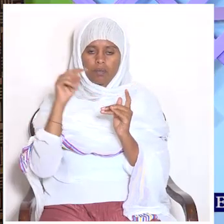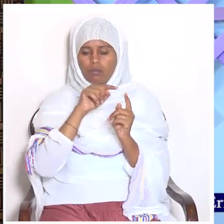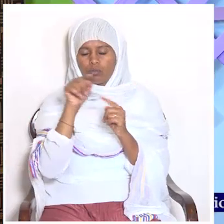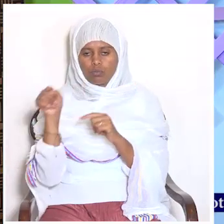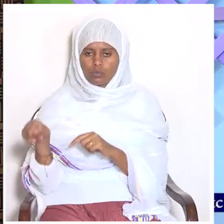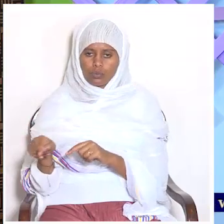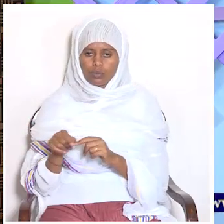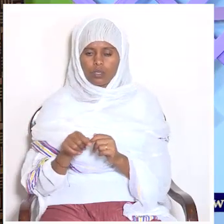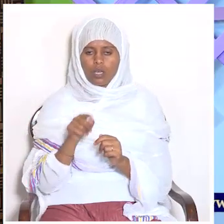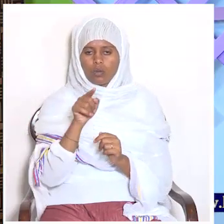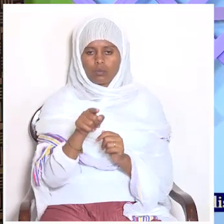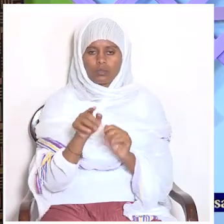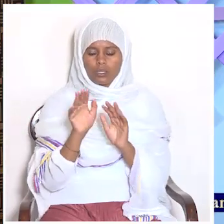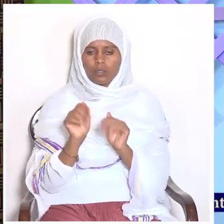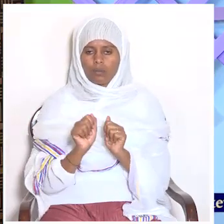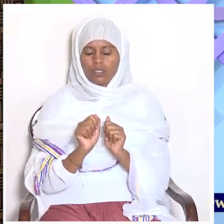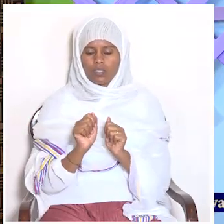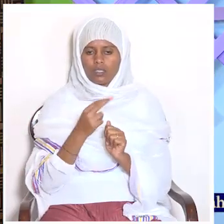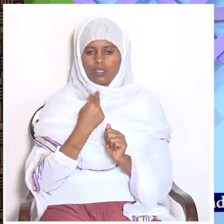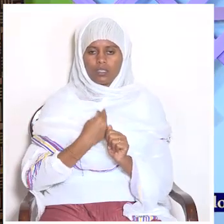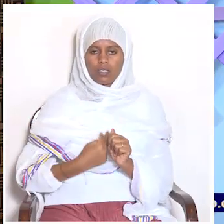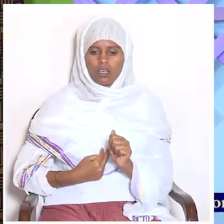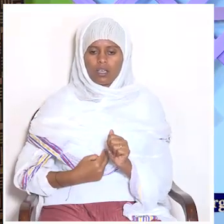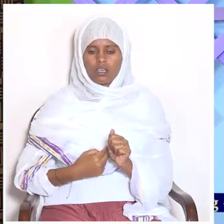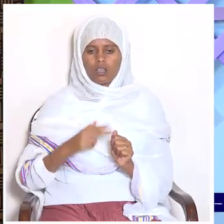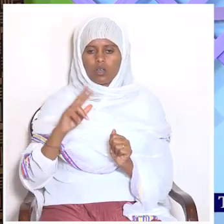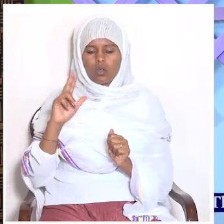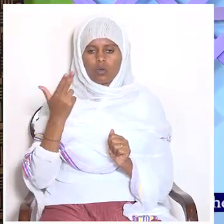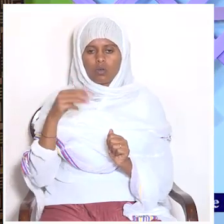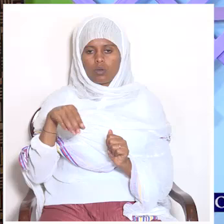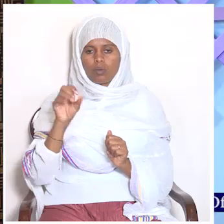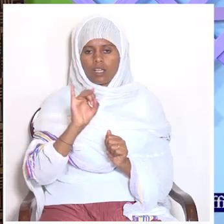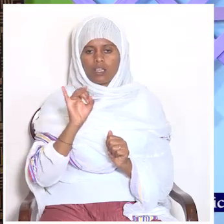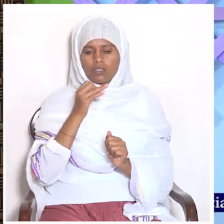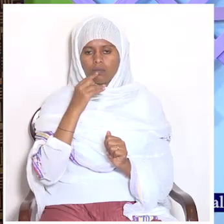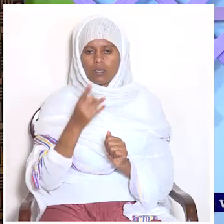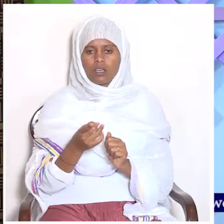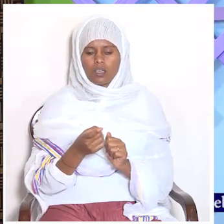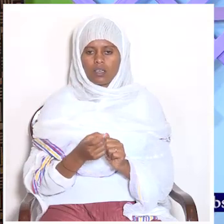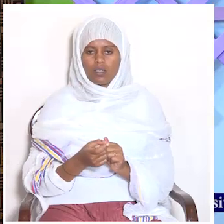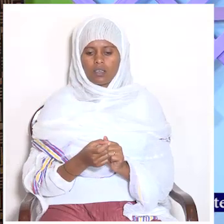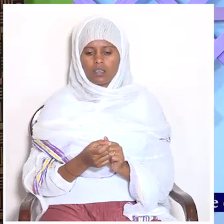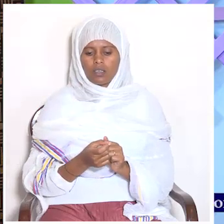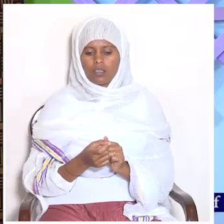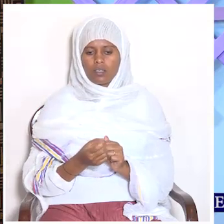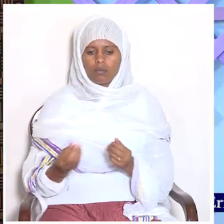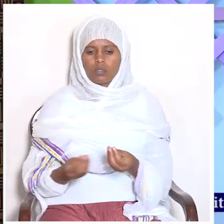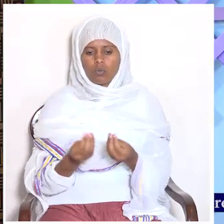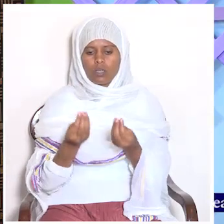ኣብ ዝኸዱሉ ግዜ ኣብኡ ዝነበረ ሊቀ ካህናት ሮቤል ይበሃል። እዚ ሊቀ ካህናት